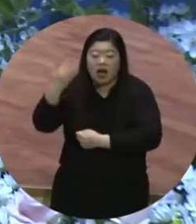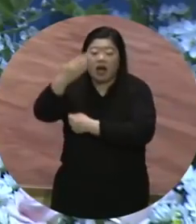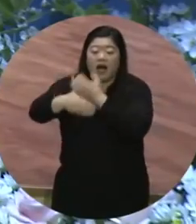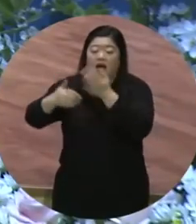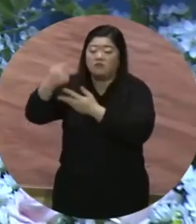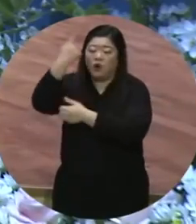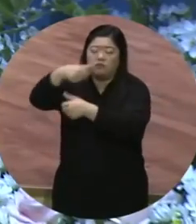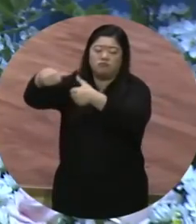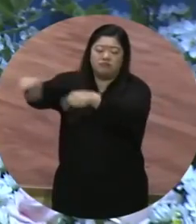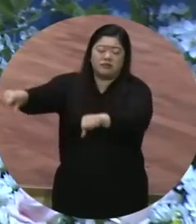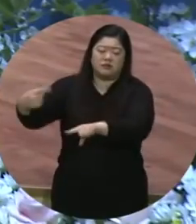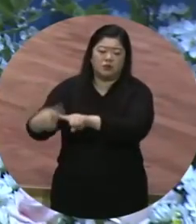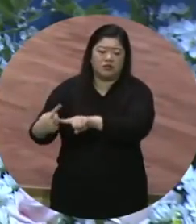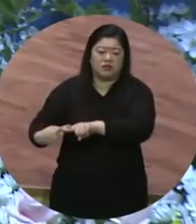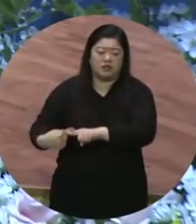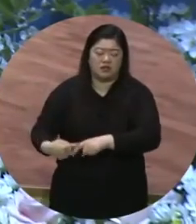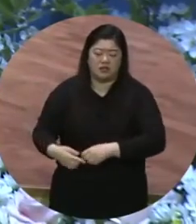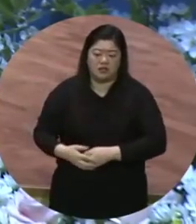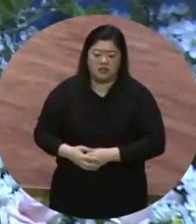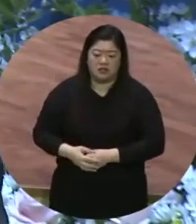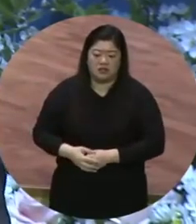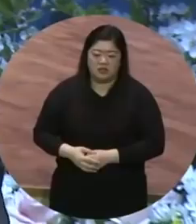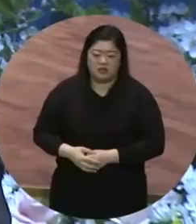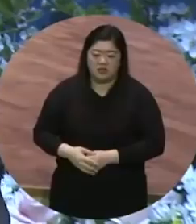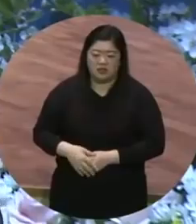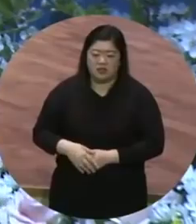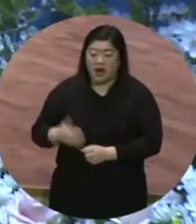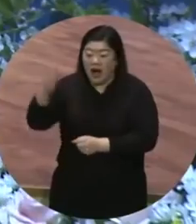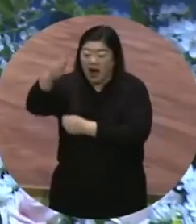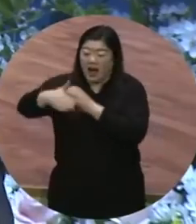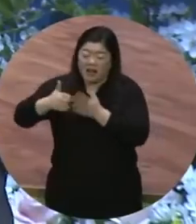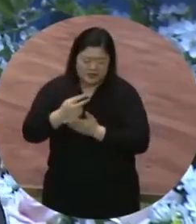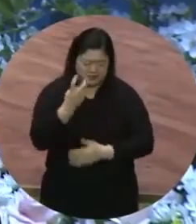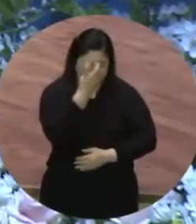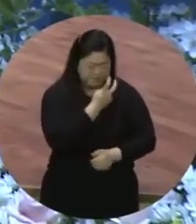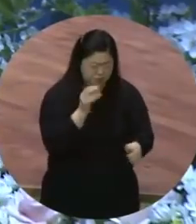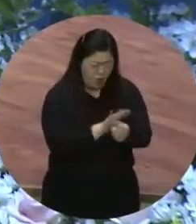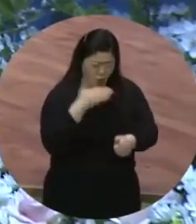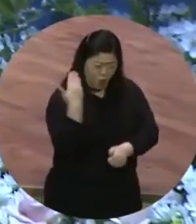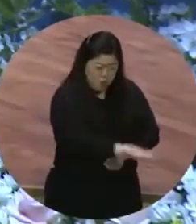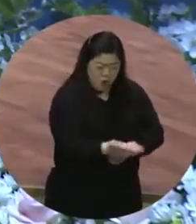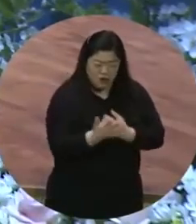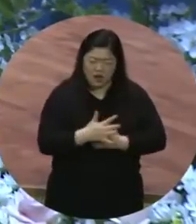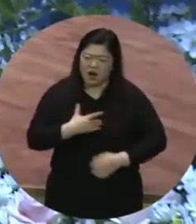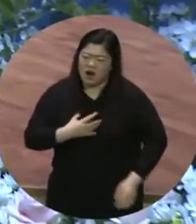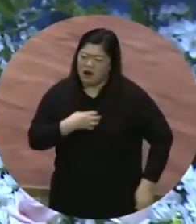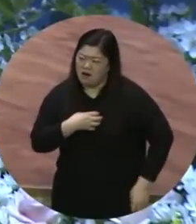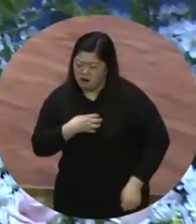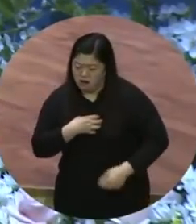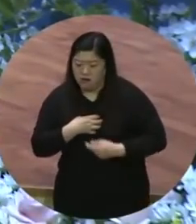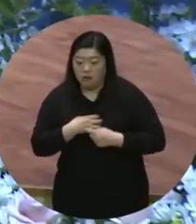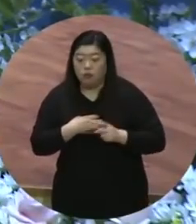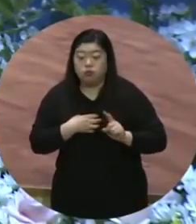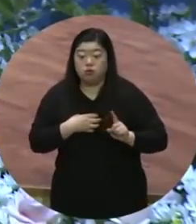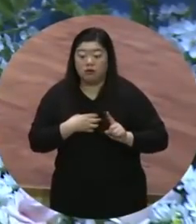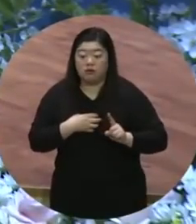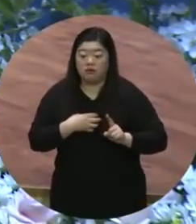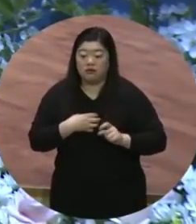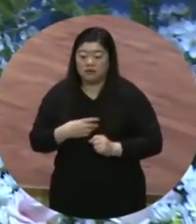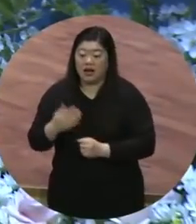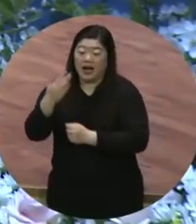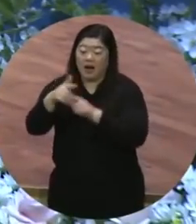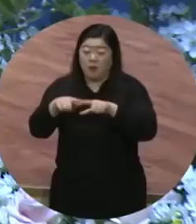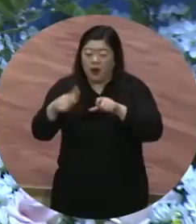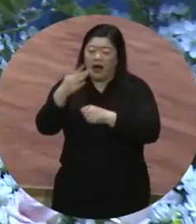어제 말씀드렸습니다. 우리 회장들, 염려 신성 모독죄예요, 그거. 하나님 앞에 저 보통